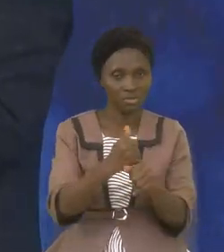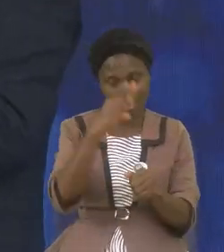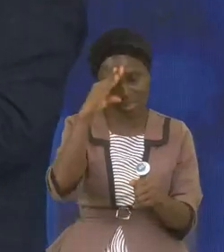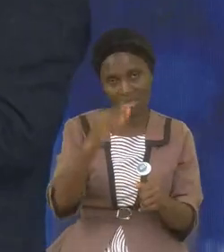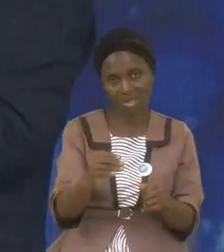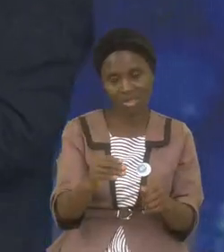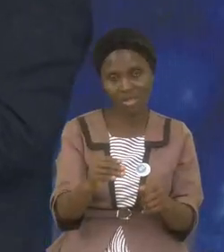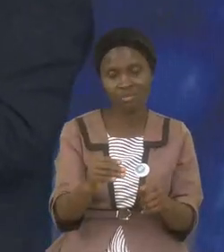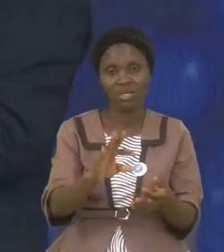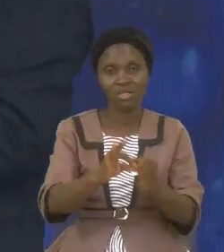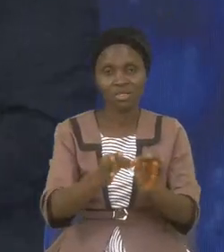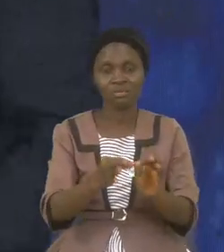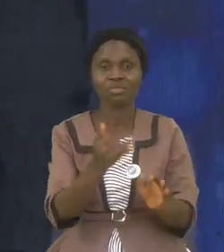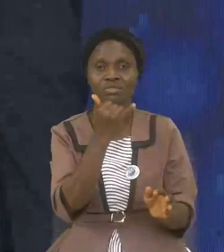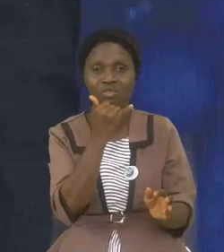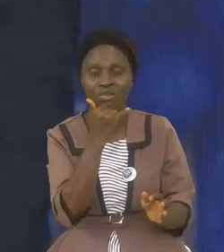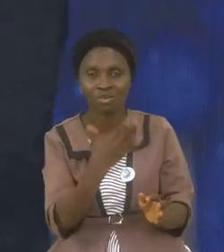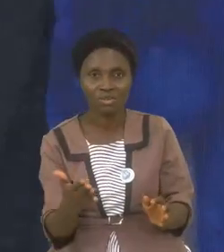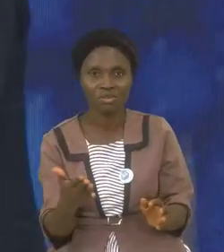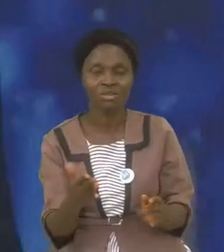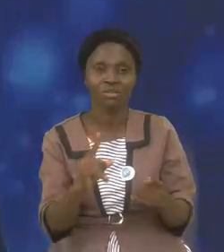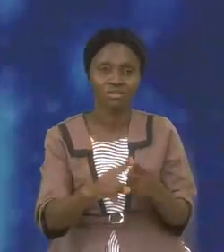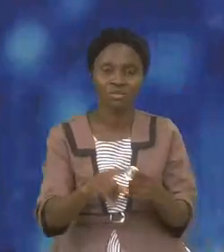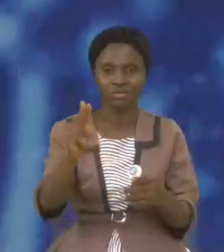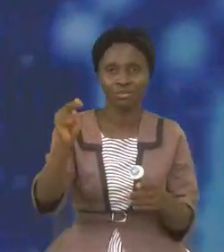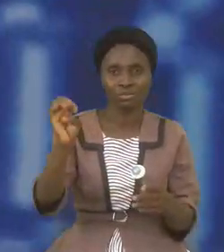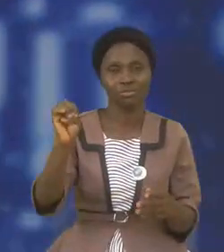n'a pas permis à ces choses